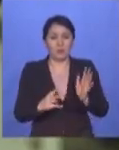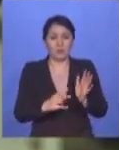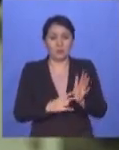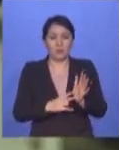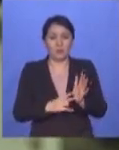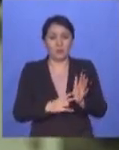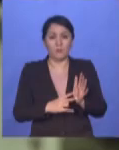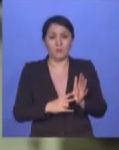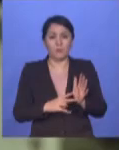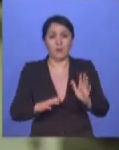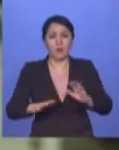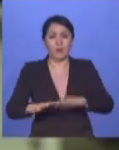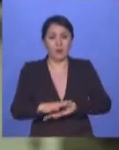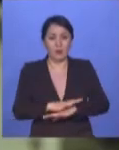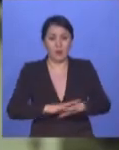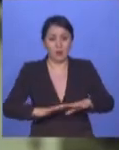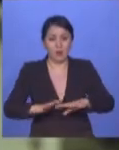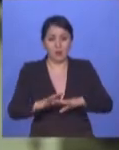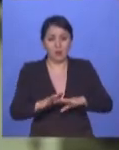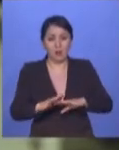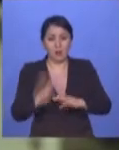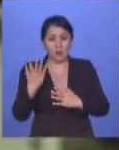және үлгілі атағы бар